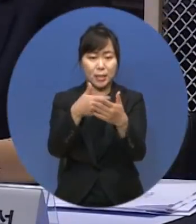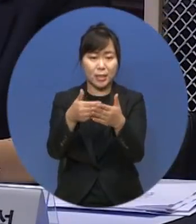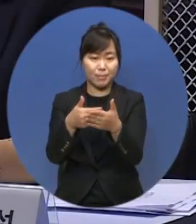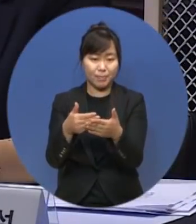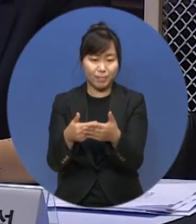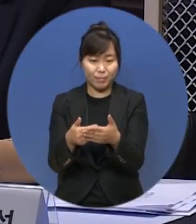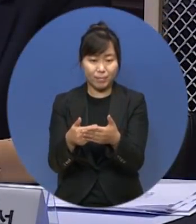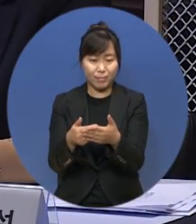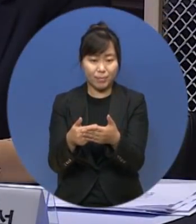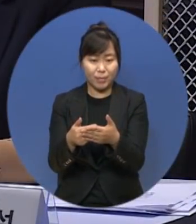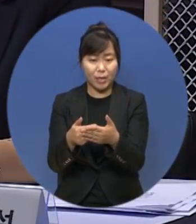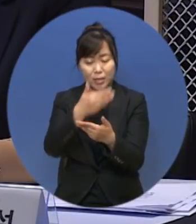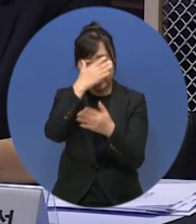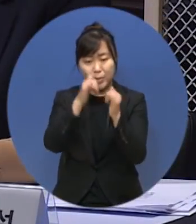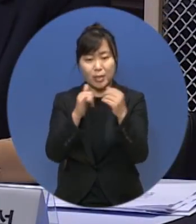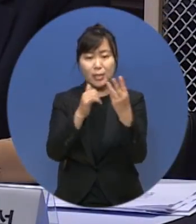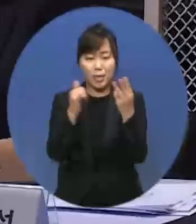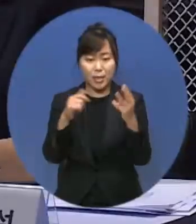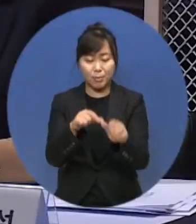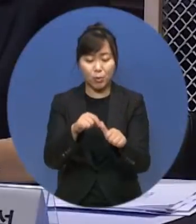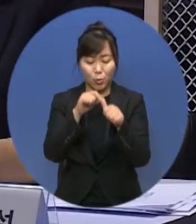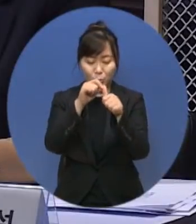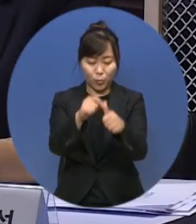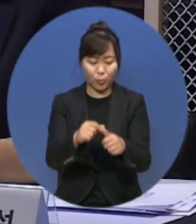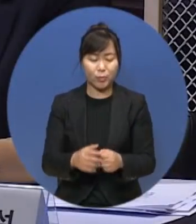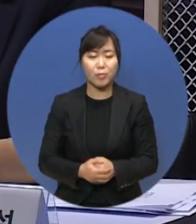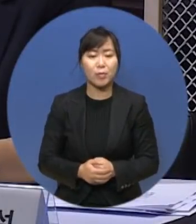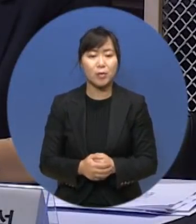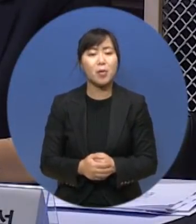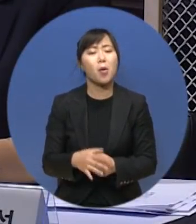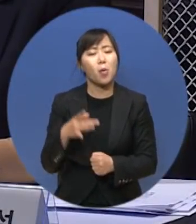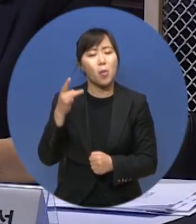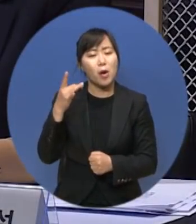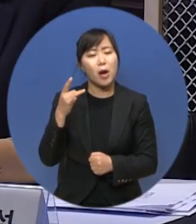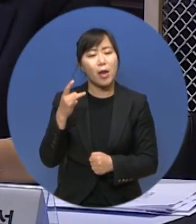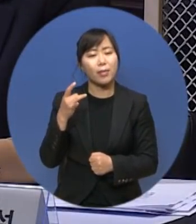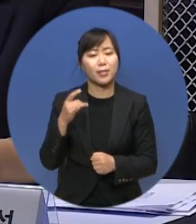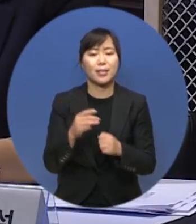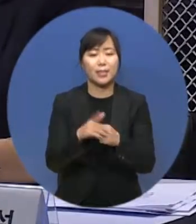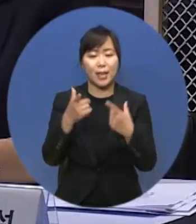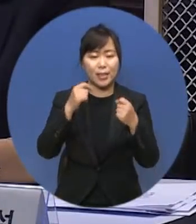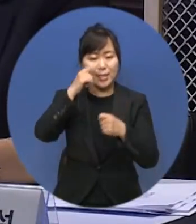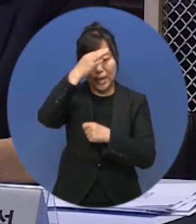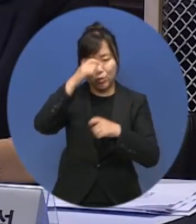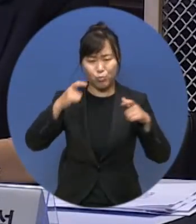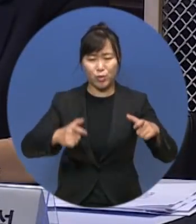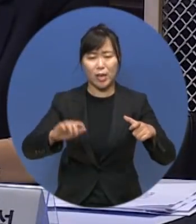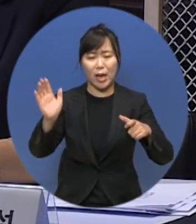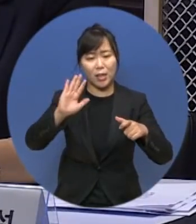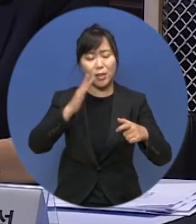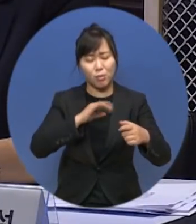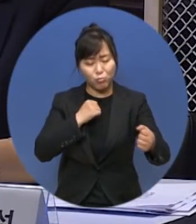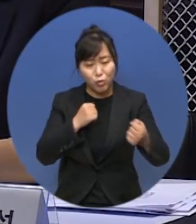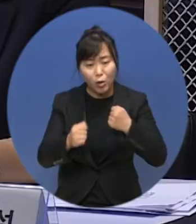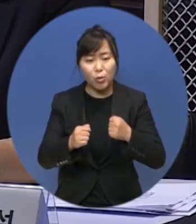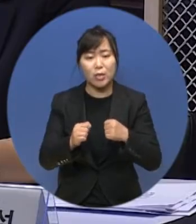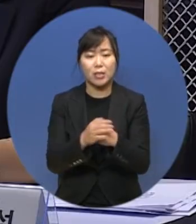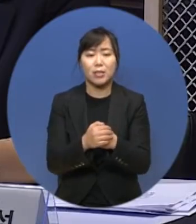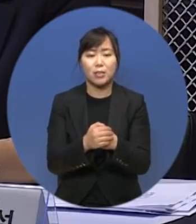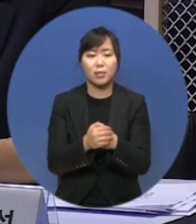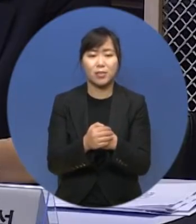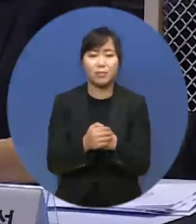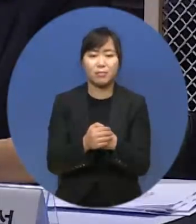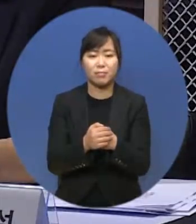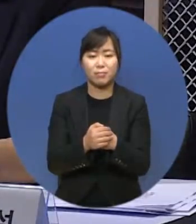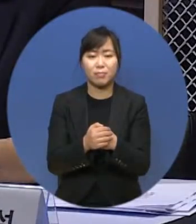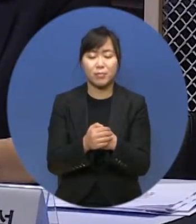그림을 그리는 작가 청년 작가 3명을 고용하게 됐습니다. 원래 주업종은 이런 예술 분야가 아님에도 불구하고